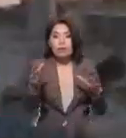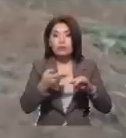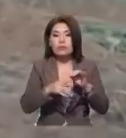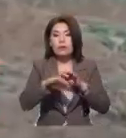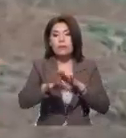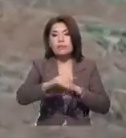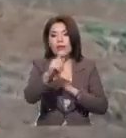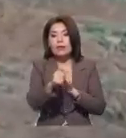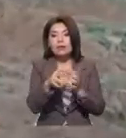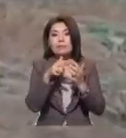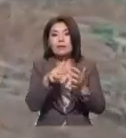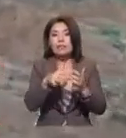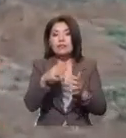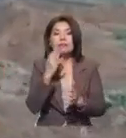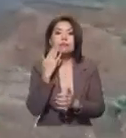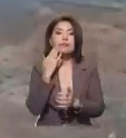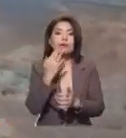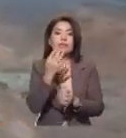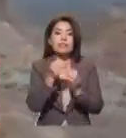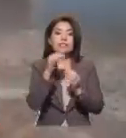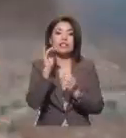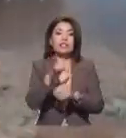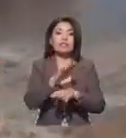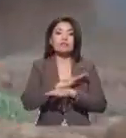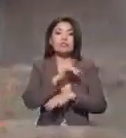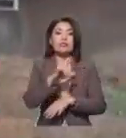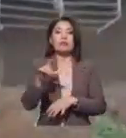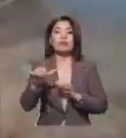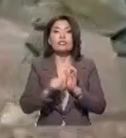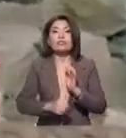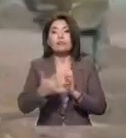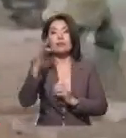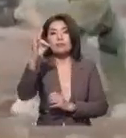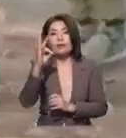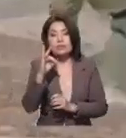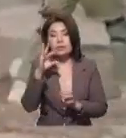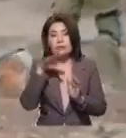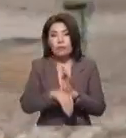малого месяц, погибли почти 10 тысяч человек. 65% из них